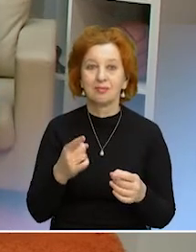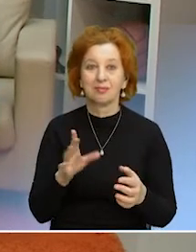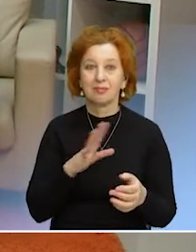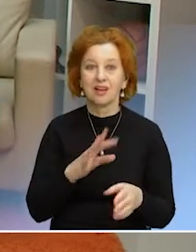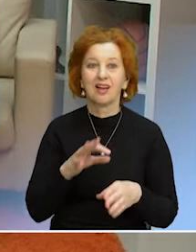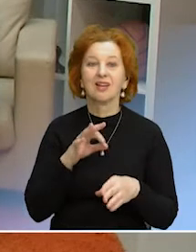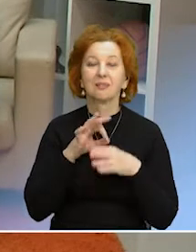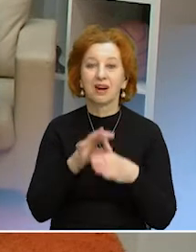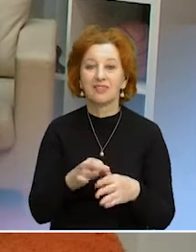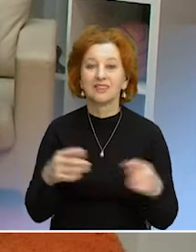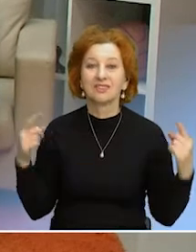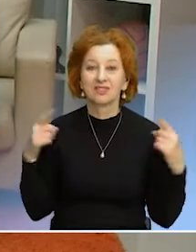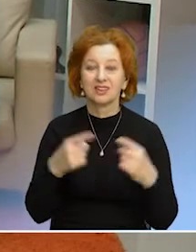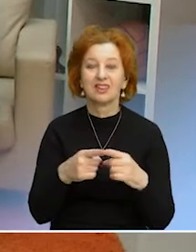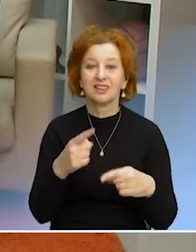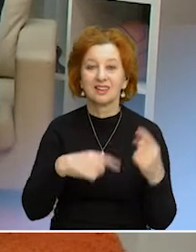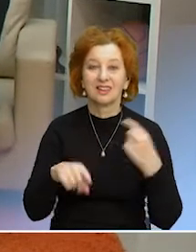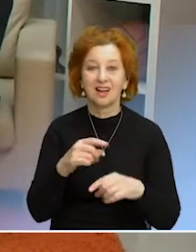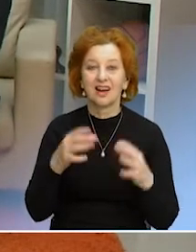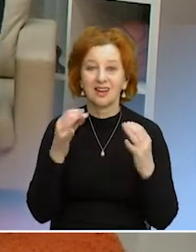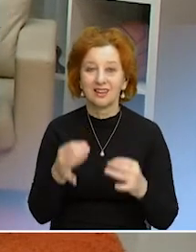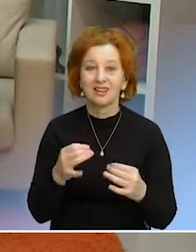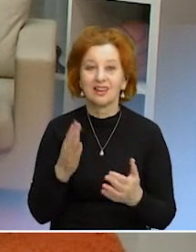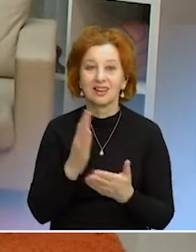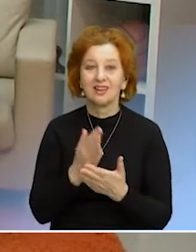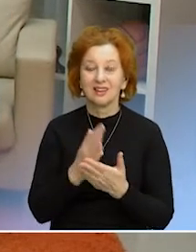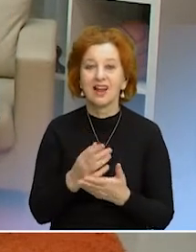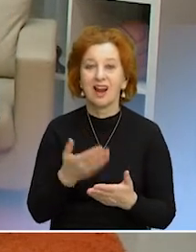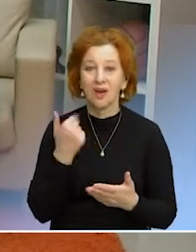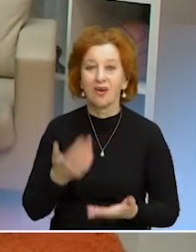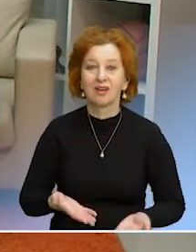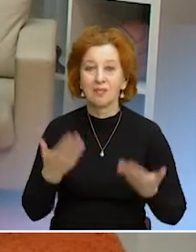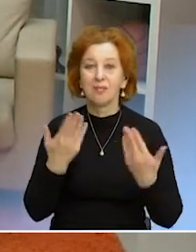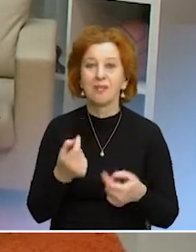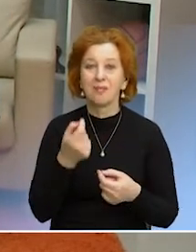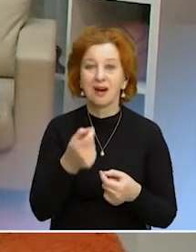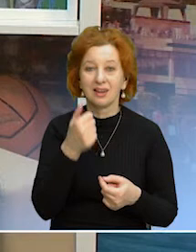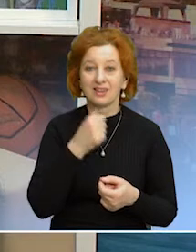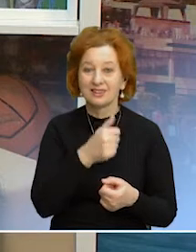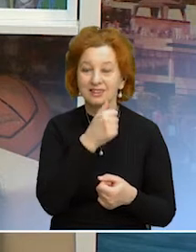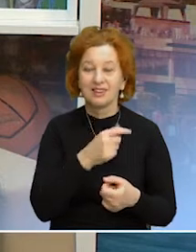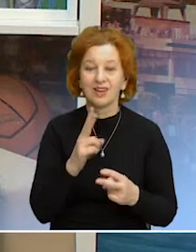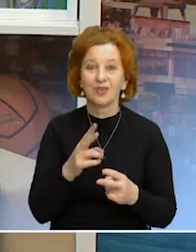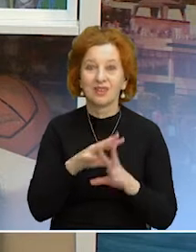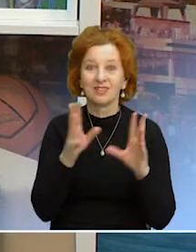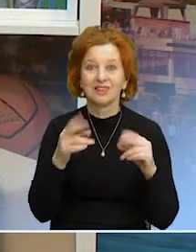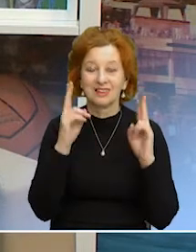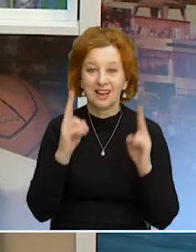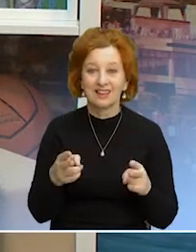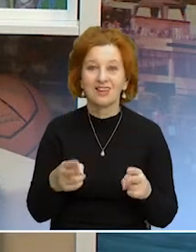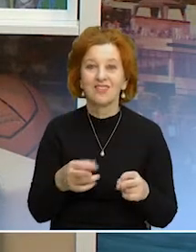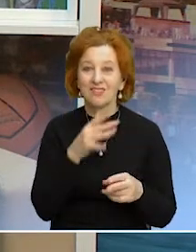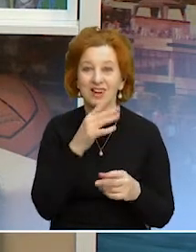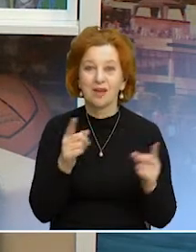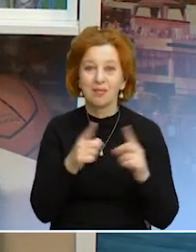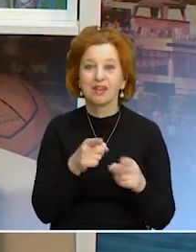главное, чтобы у них еще финансы были на то, чтобы сесть быстренько, прилететь. Кстати, о легких на подъем. Сейчас маленький секрет открою. Я просто его знаю. Может быть, девочки не хотели.